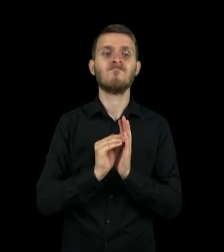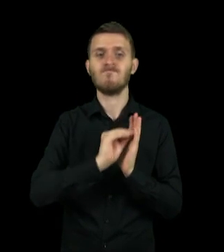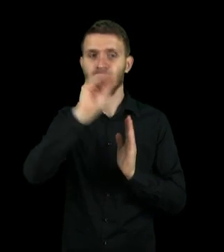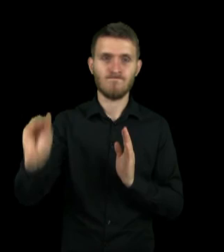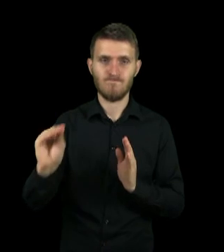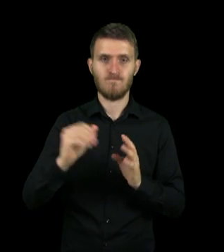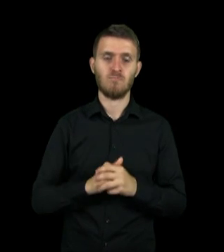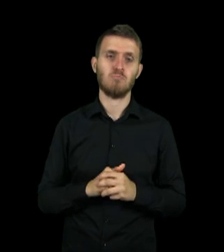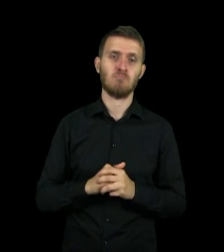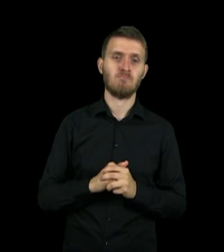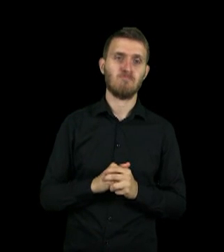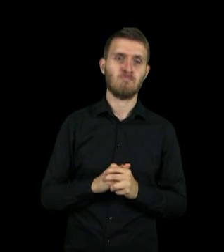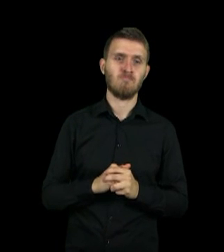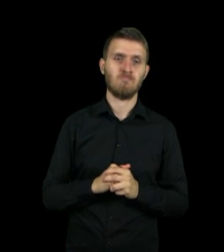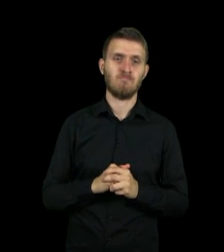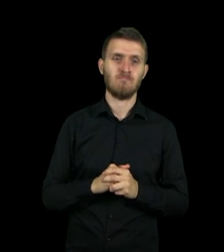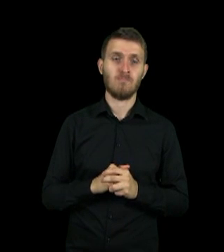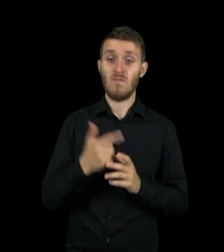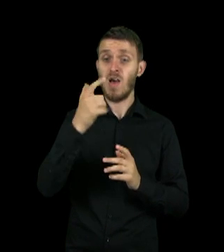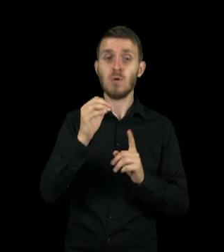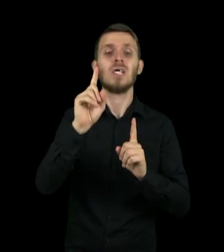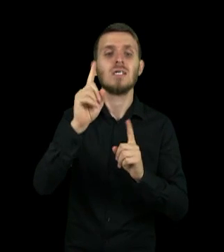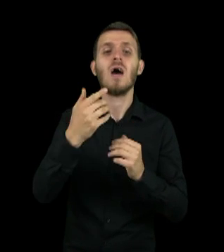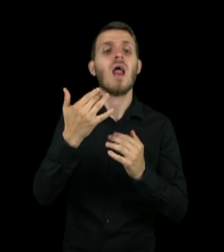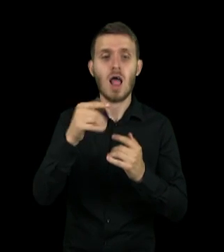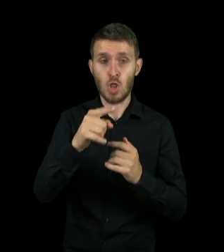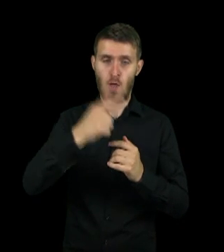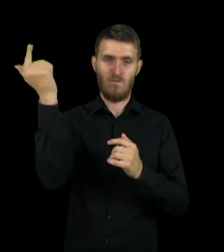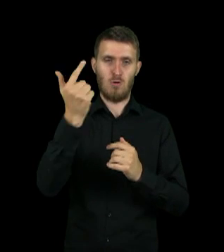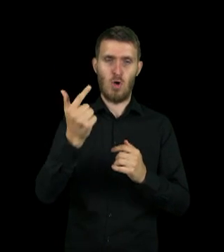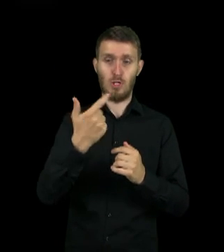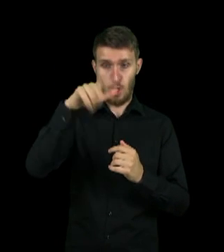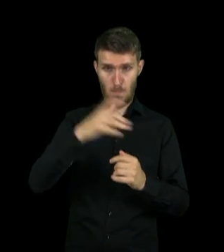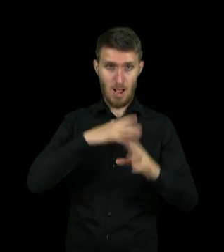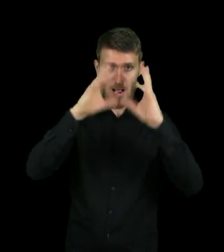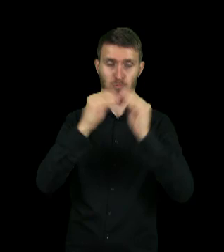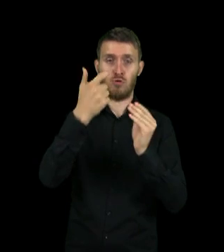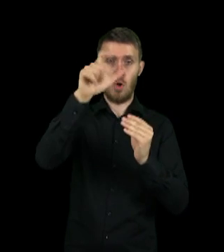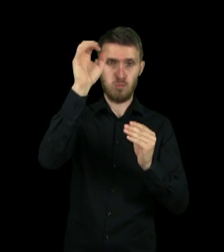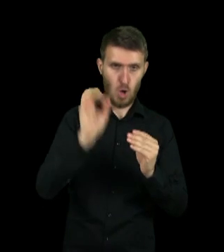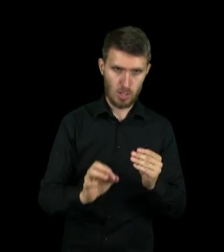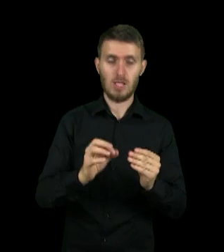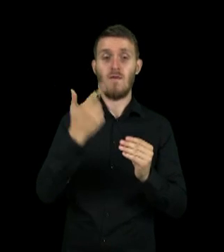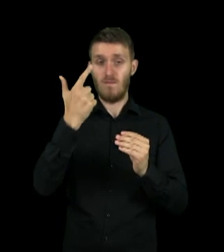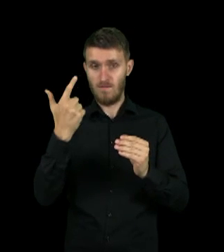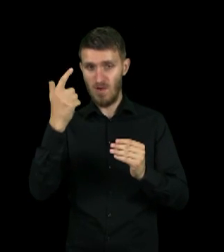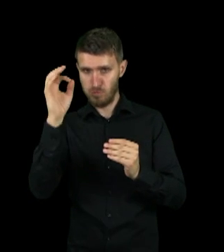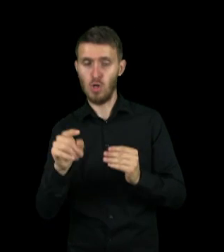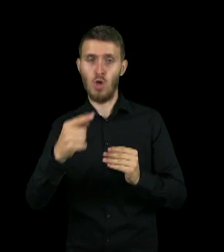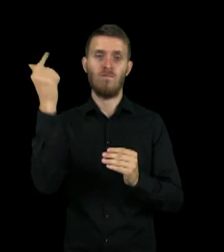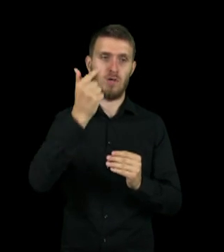to zł ZAP 2 zł stopy dyskontowej stopa